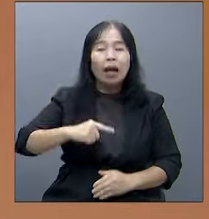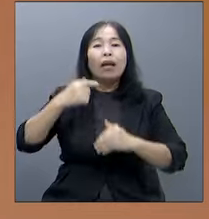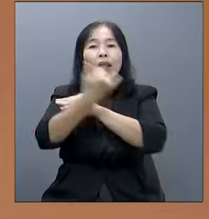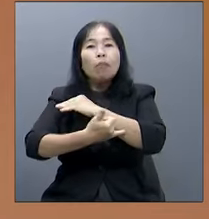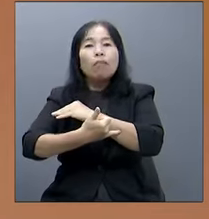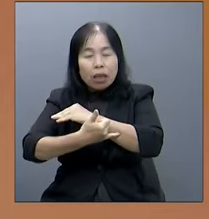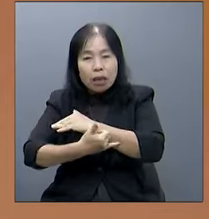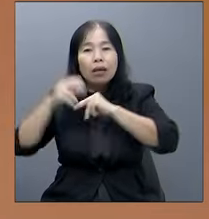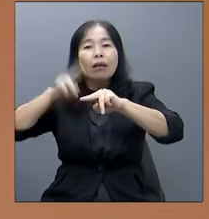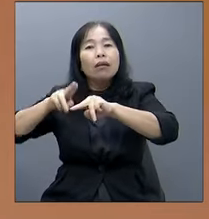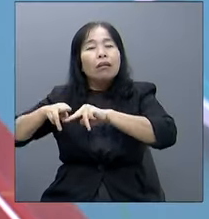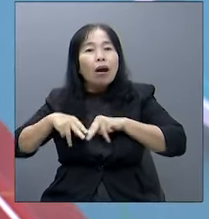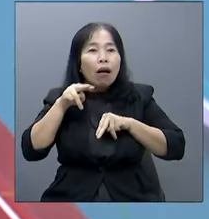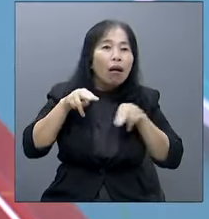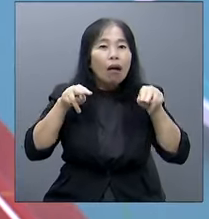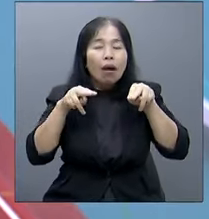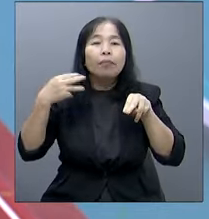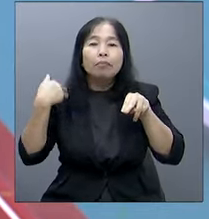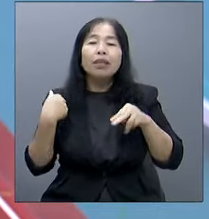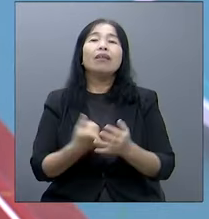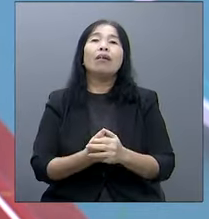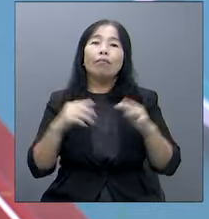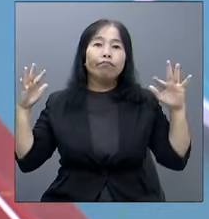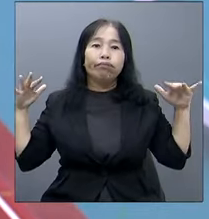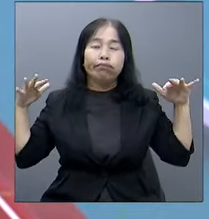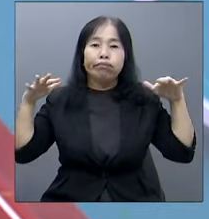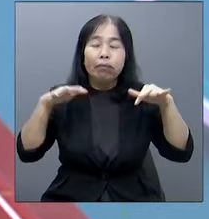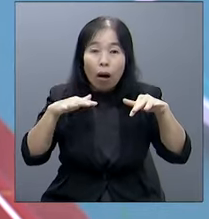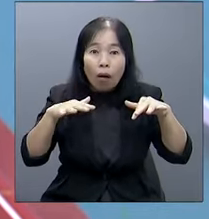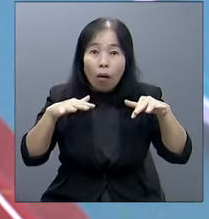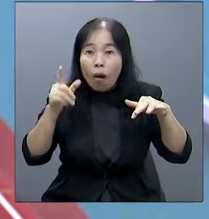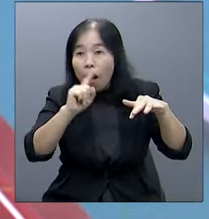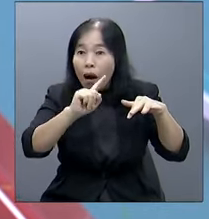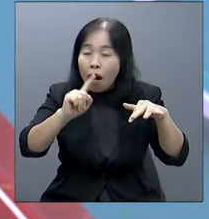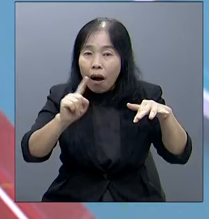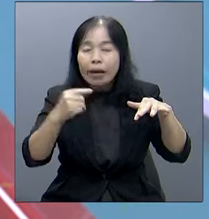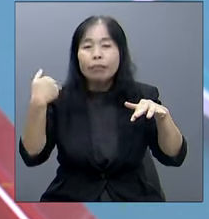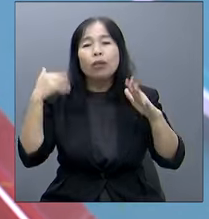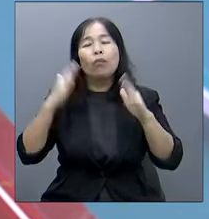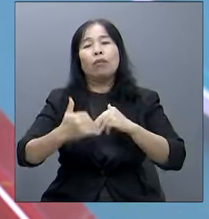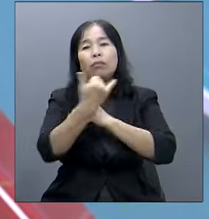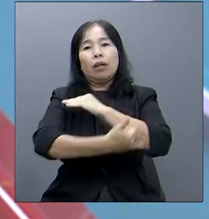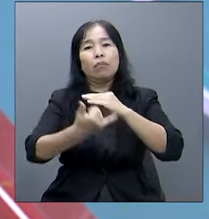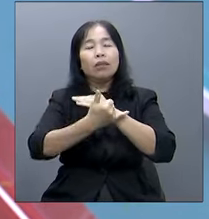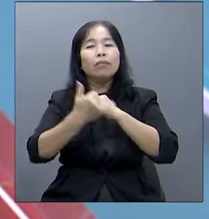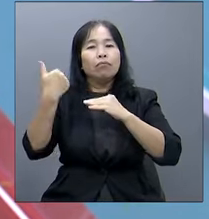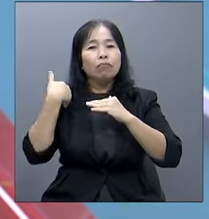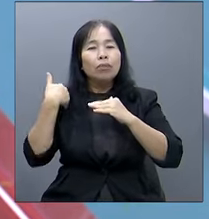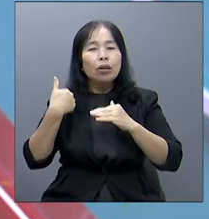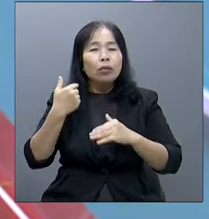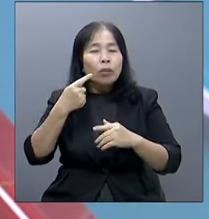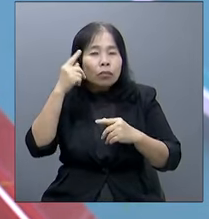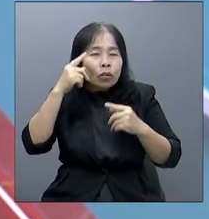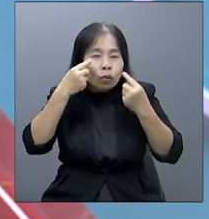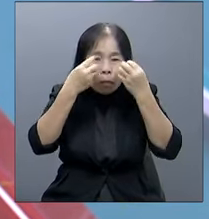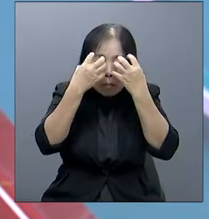ฌนนิยมของเราคนกจะบิมาดูความงดงาม graduating poetsและอย่ทบอกเราสามารถเข้มได้ว่ 1 เดีวในโลก